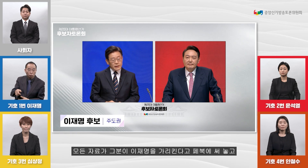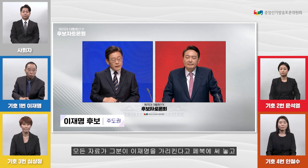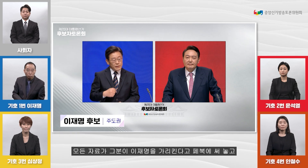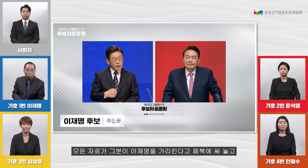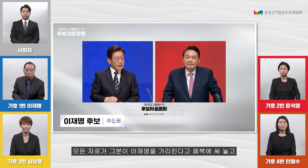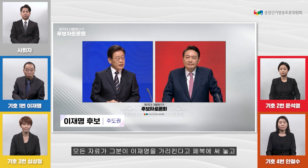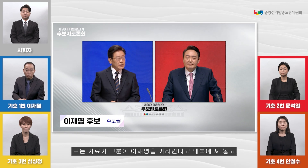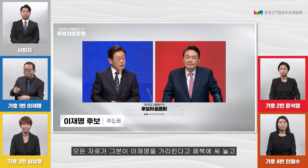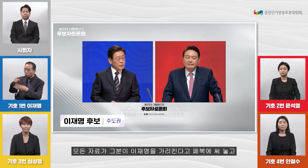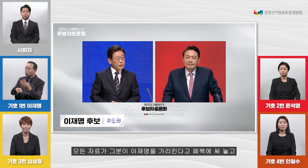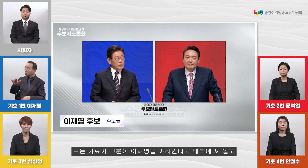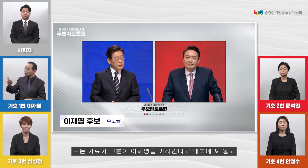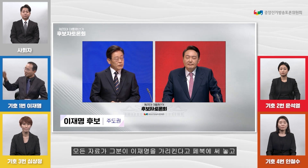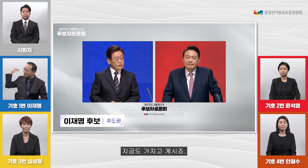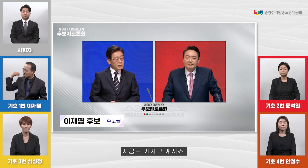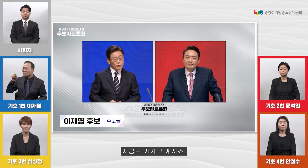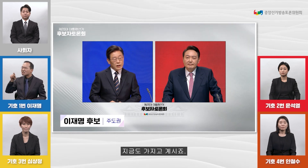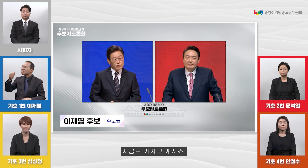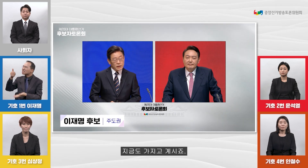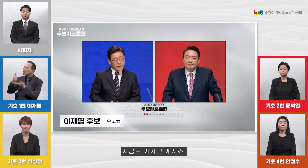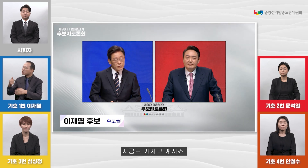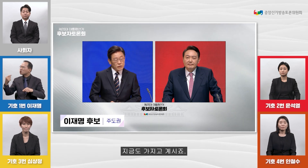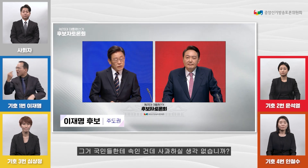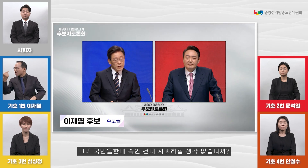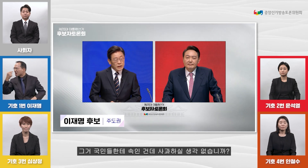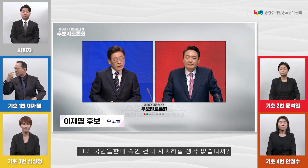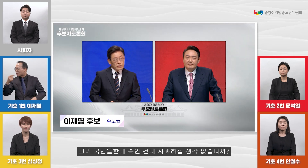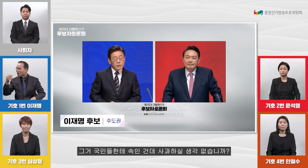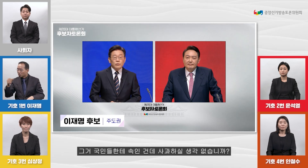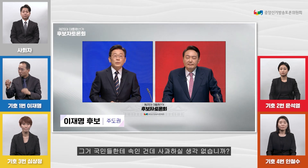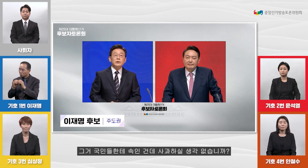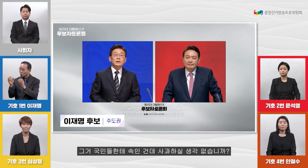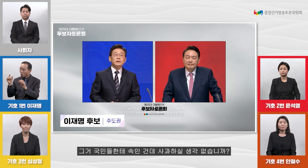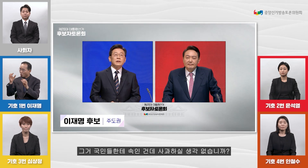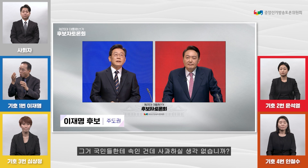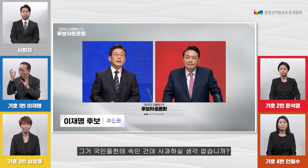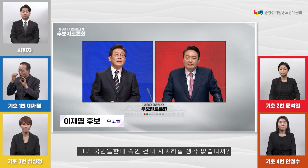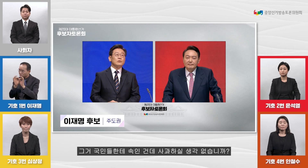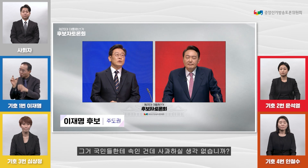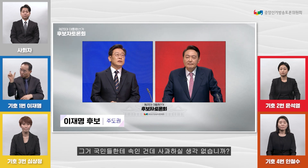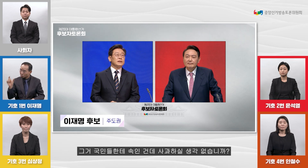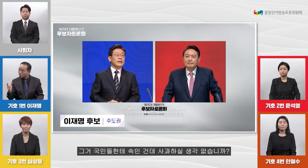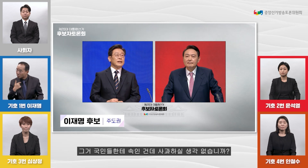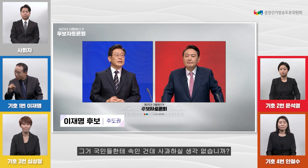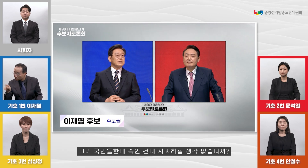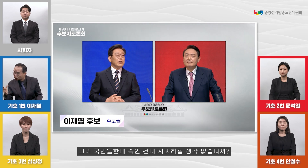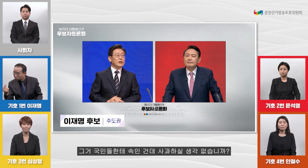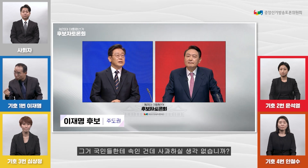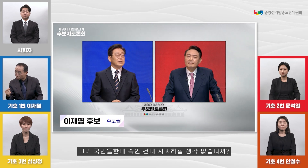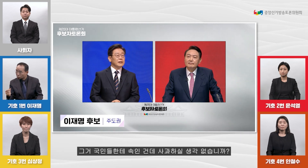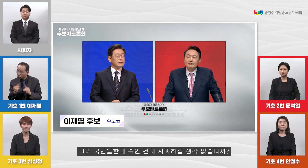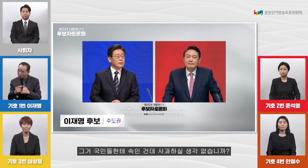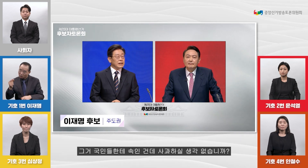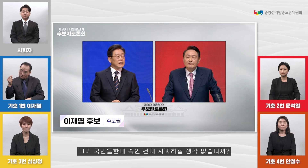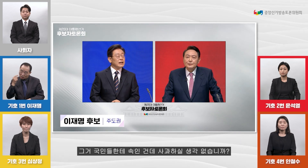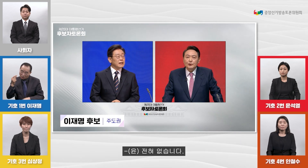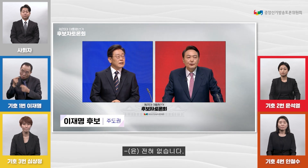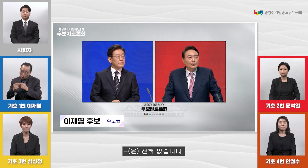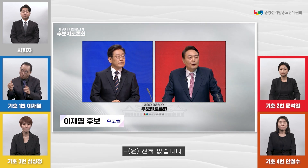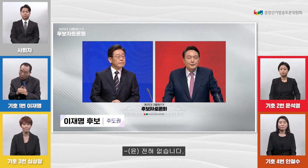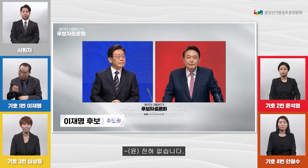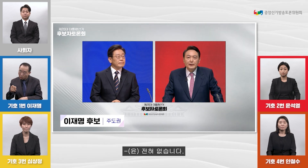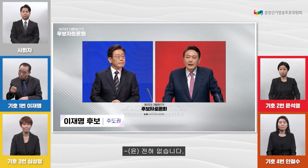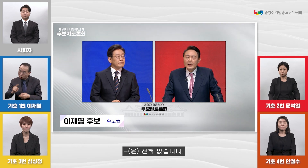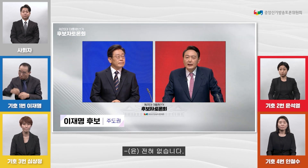그분이 이재명을 가리킨다라고 페북에 써놓고 지금도 가지고 계시죠. 그거 국민들한테 속인 건데 사과하실 생각 없습니까?